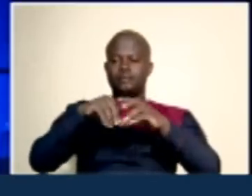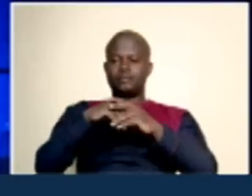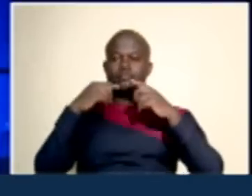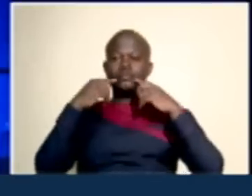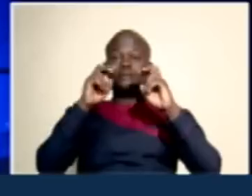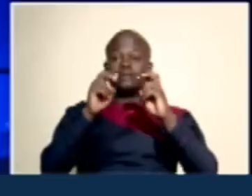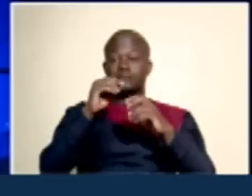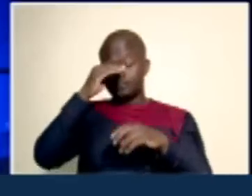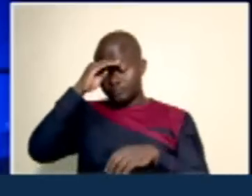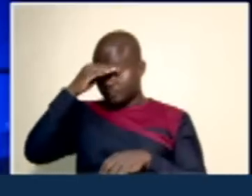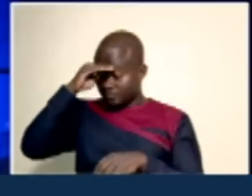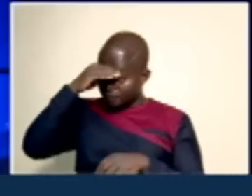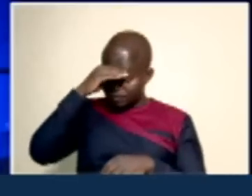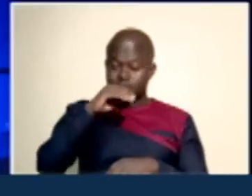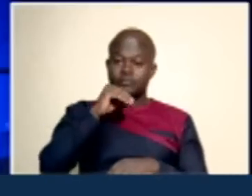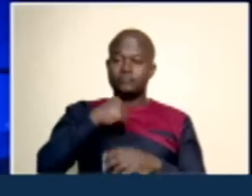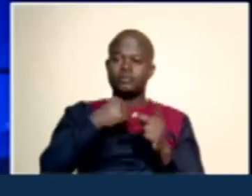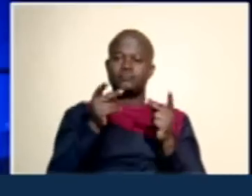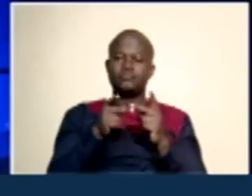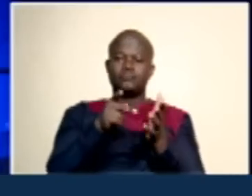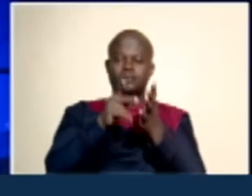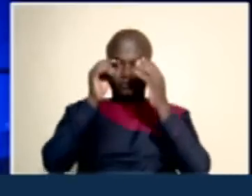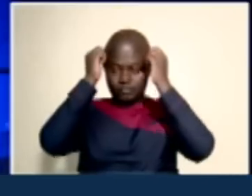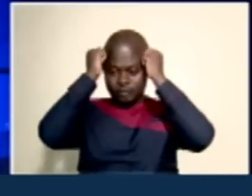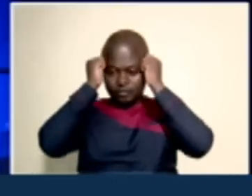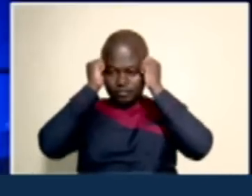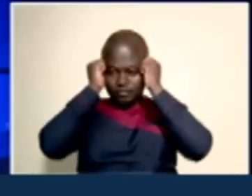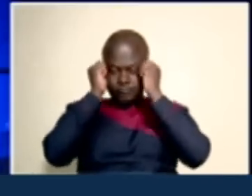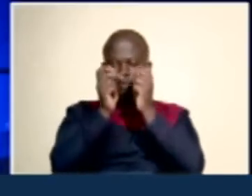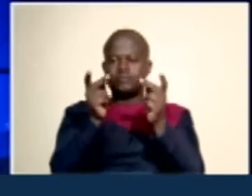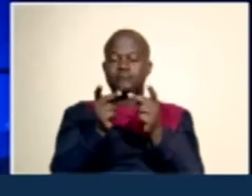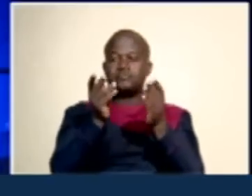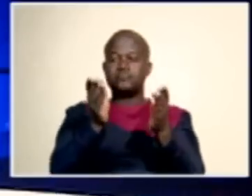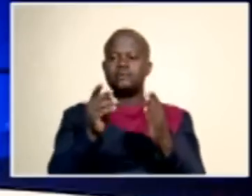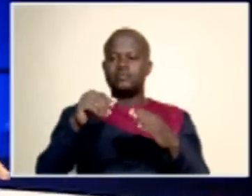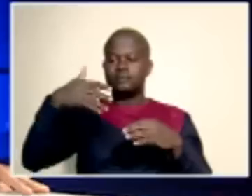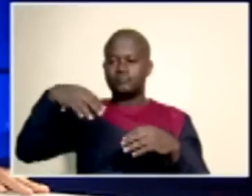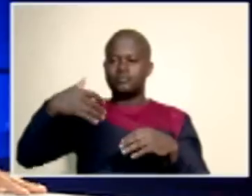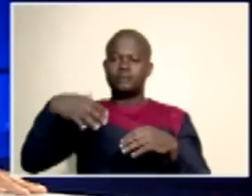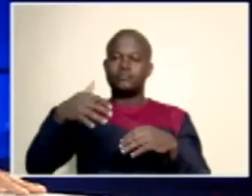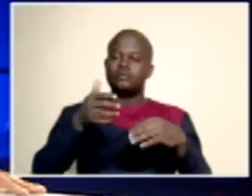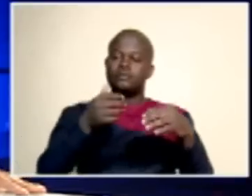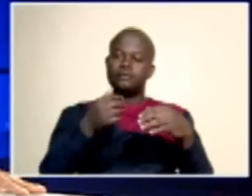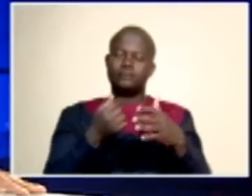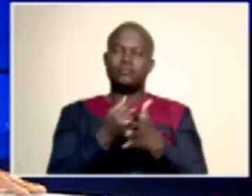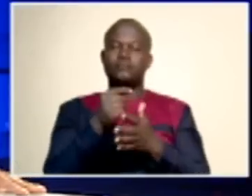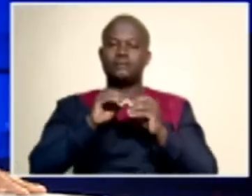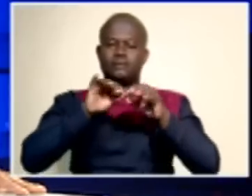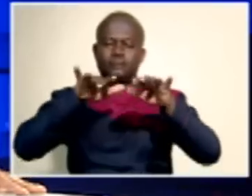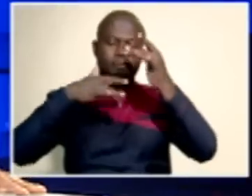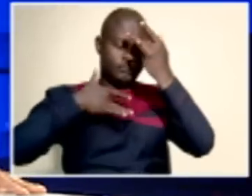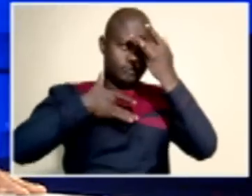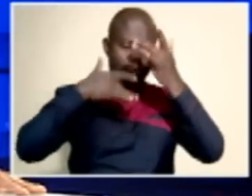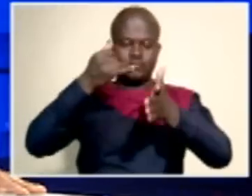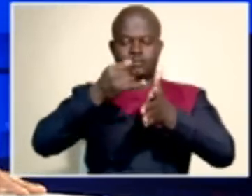bavuga ko ubusinzi no kutagira ahagurirwa udukingirizo ndetse naho turi tukaba duhenze ari bimwe mu bikomeje gukwirakwiza agakoko